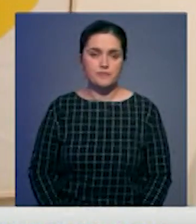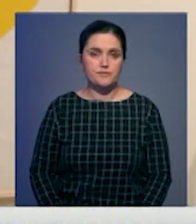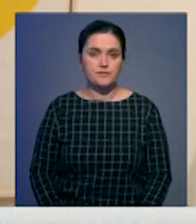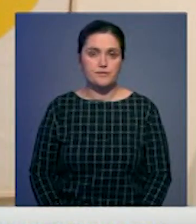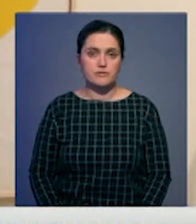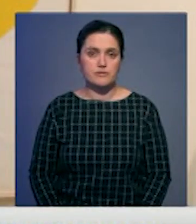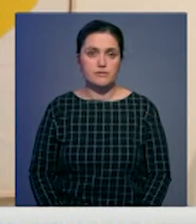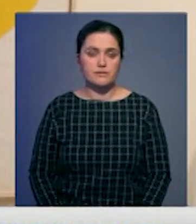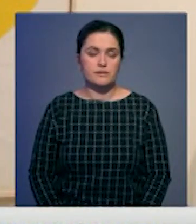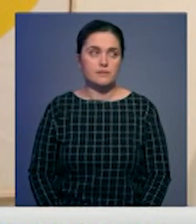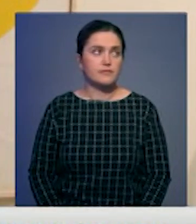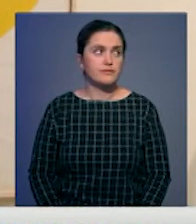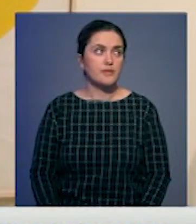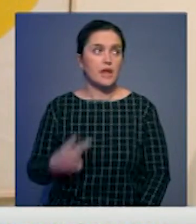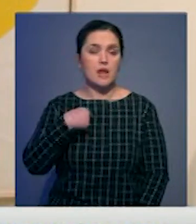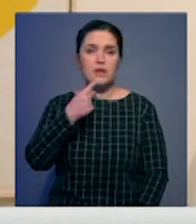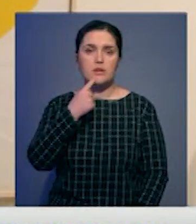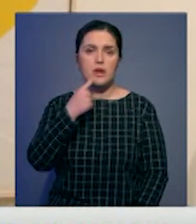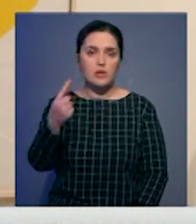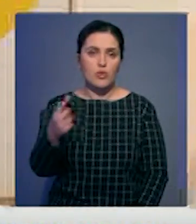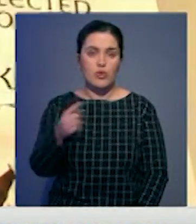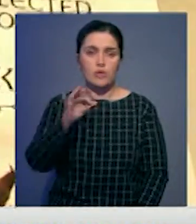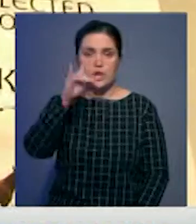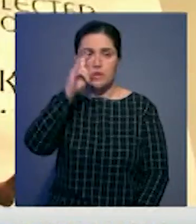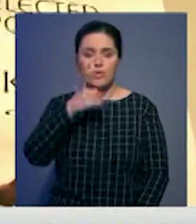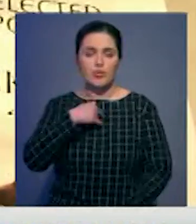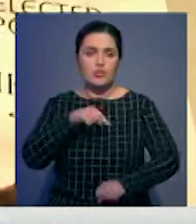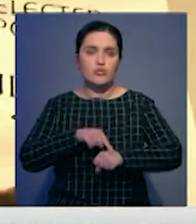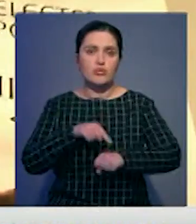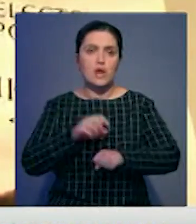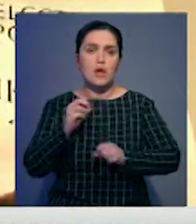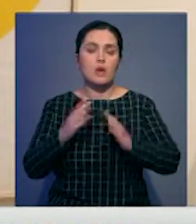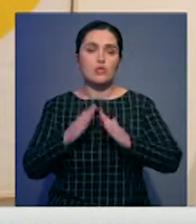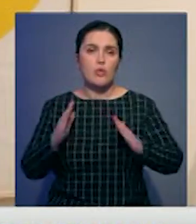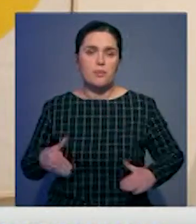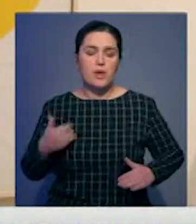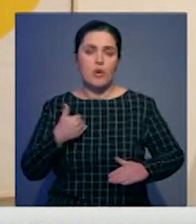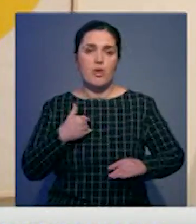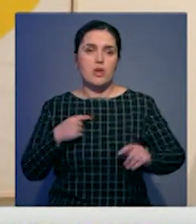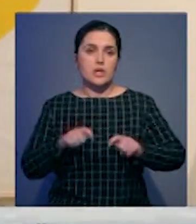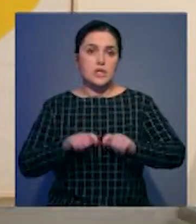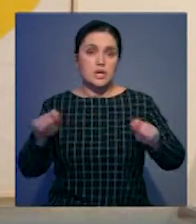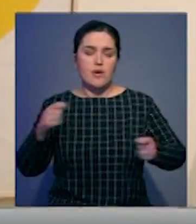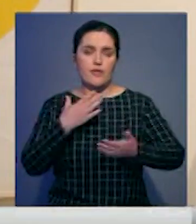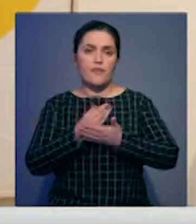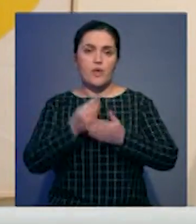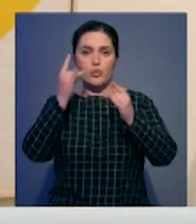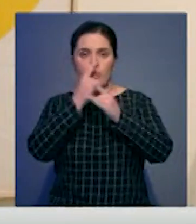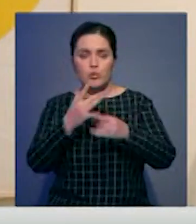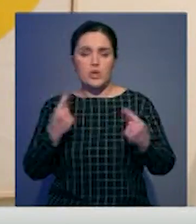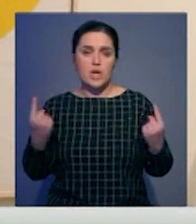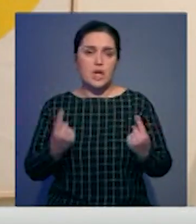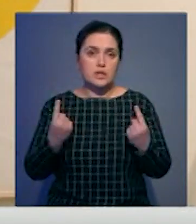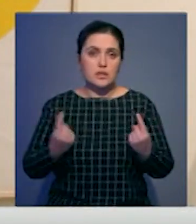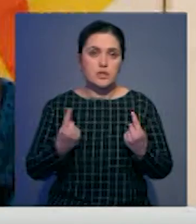от своей страны, хочется чувствовать себя как дома, делиться нашей культурой, нашими традициями,